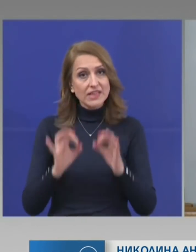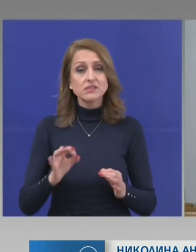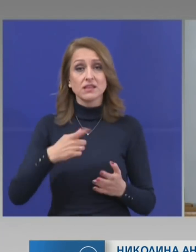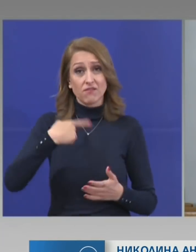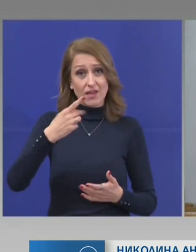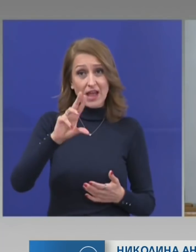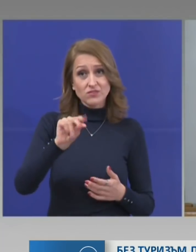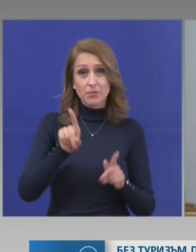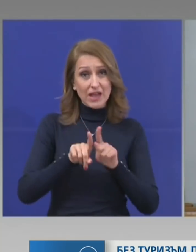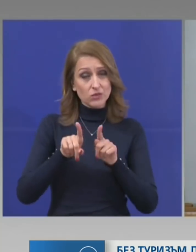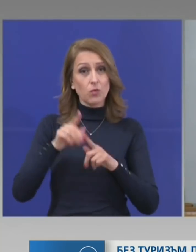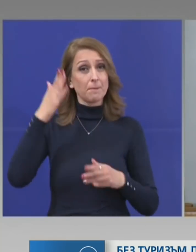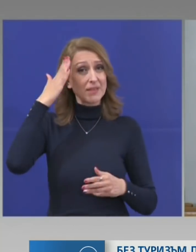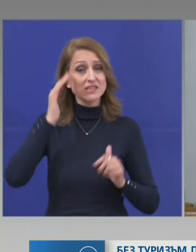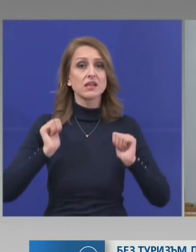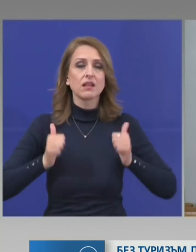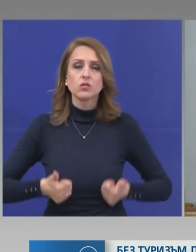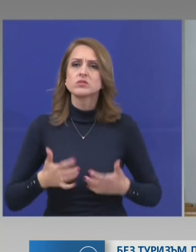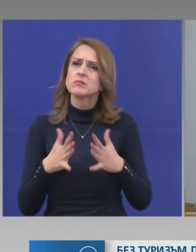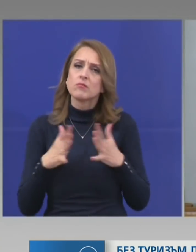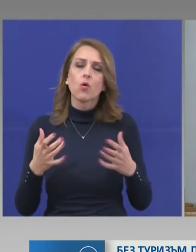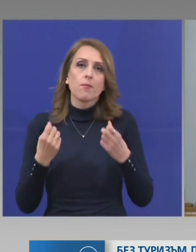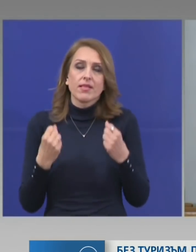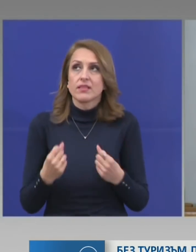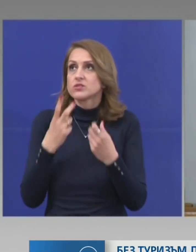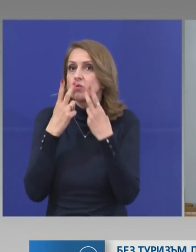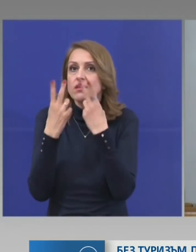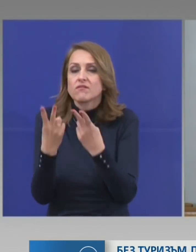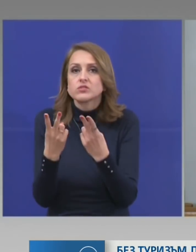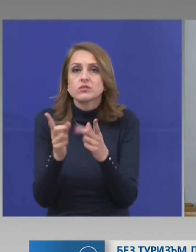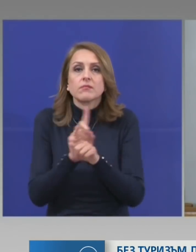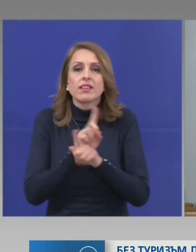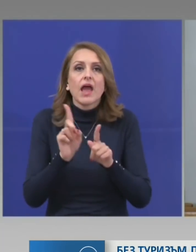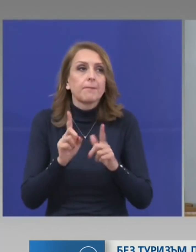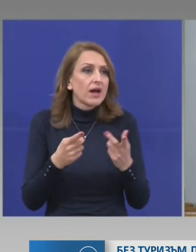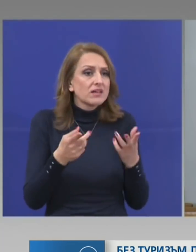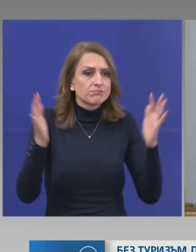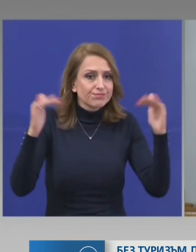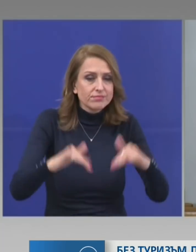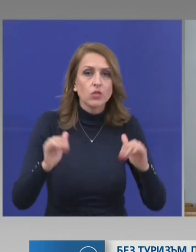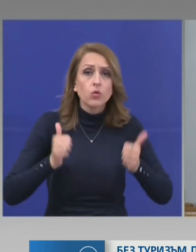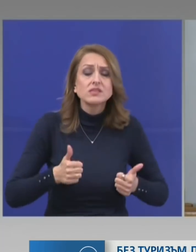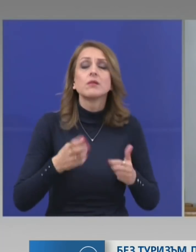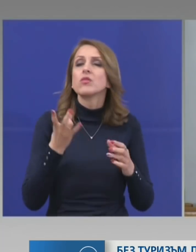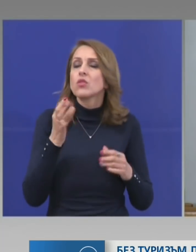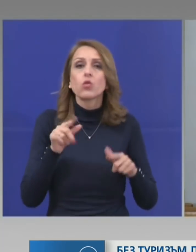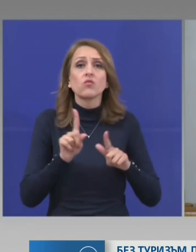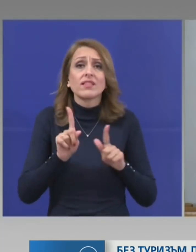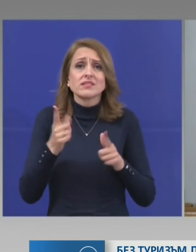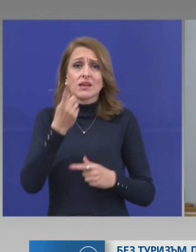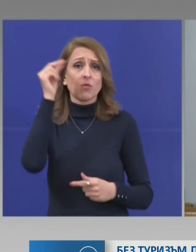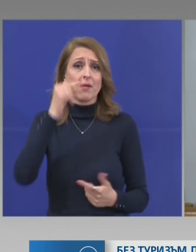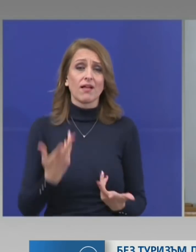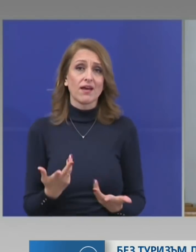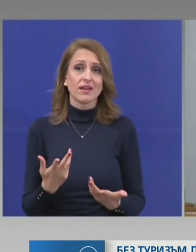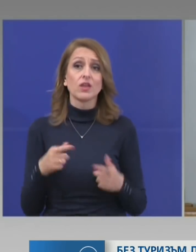като министър на туризма, за мен е много тежко да виждам как няма на практика туризъм, но това не е в България, това е в целия свят и